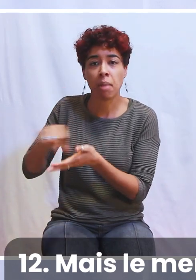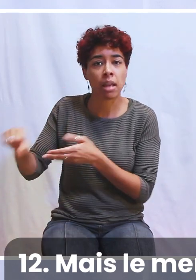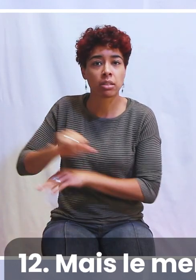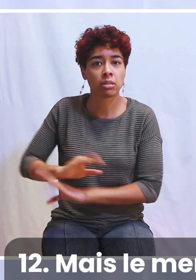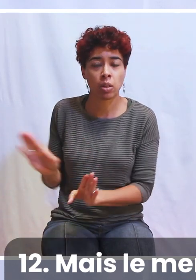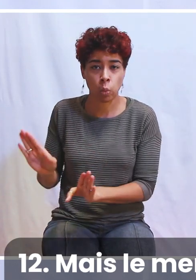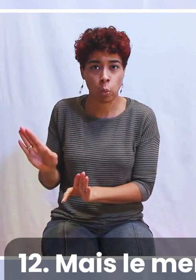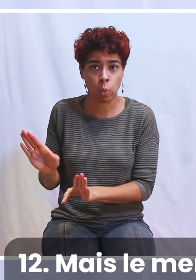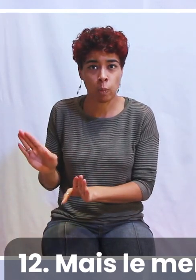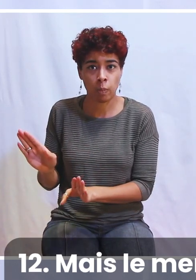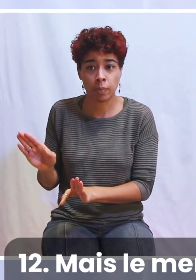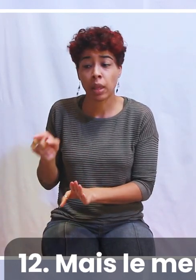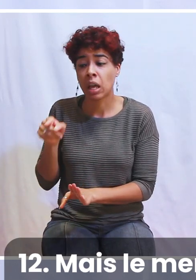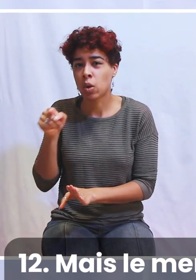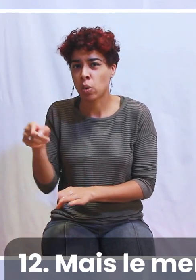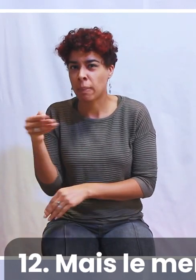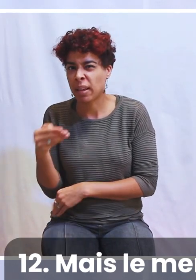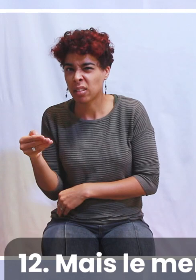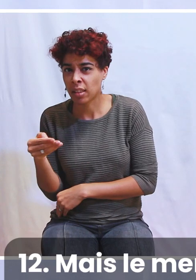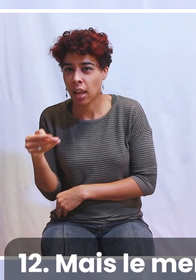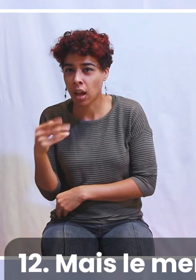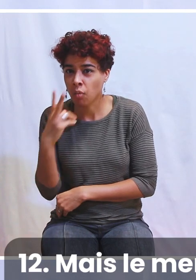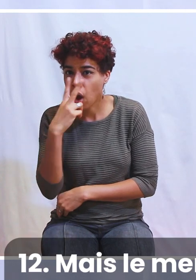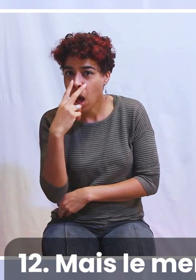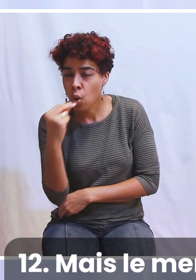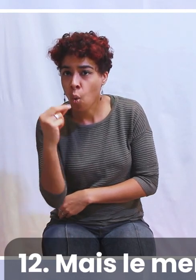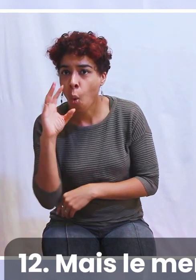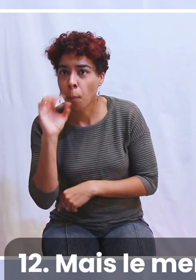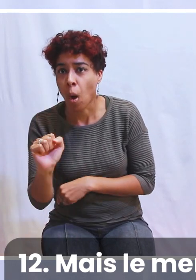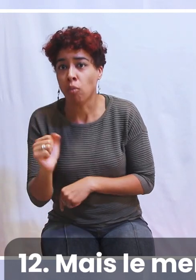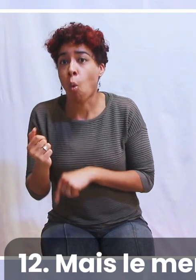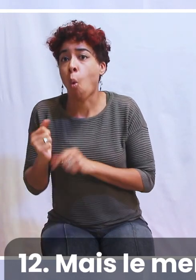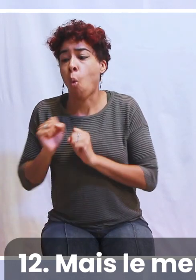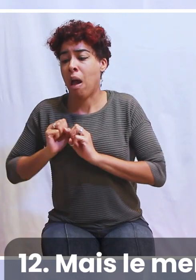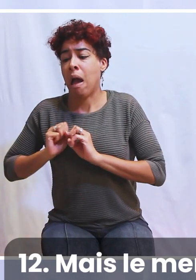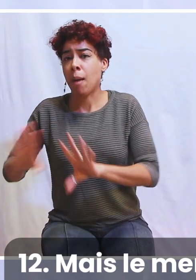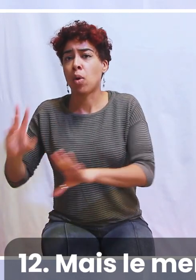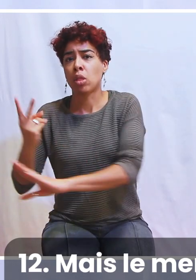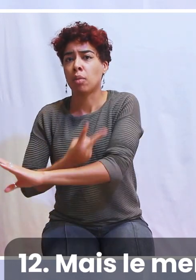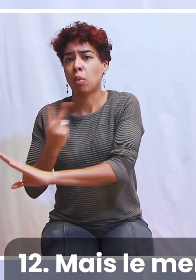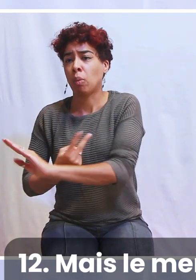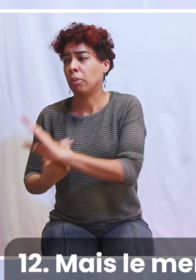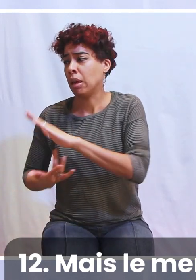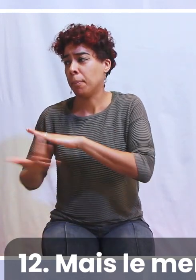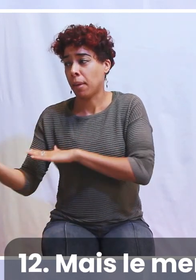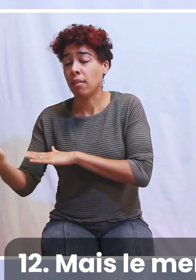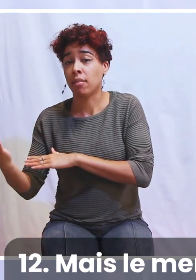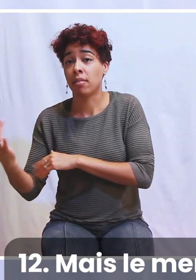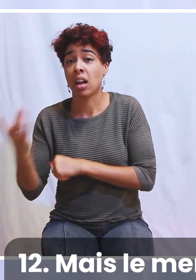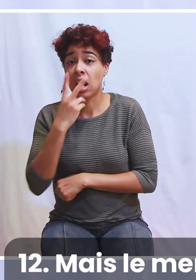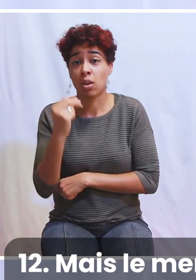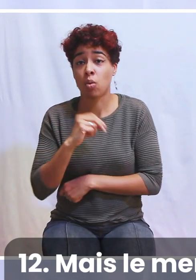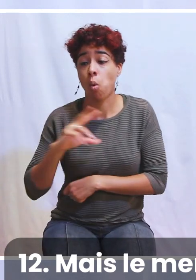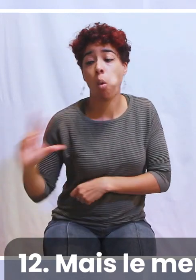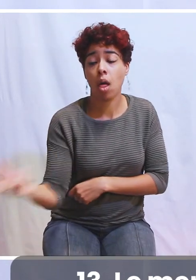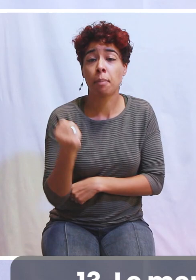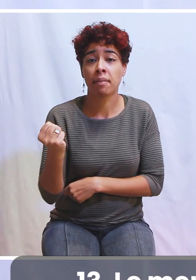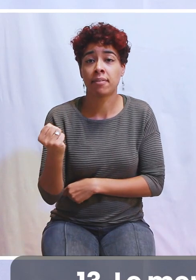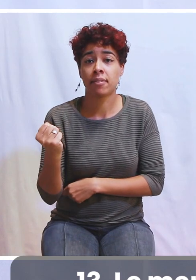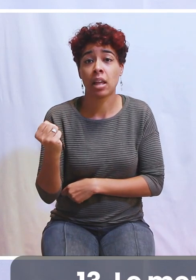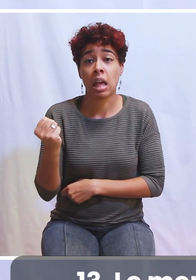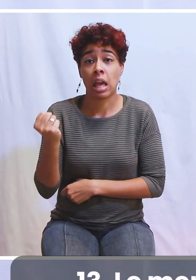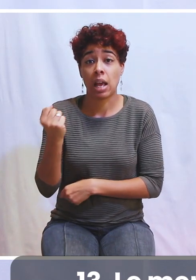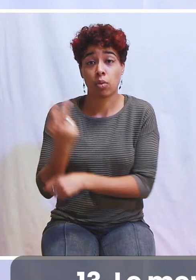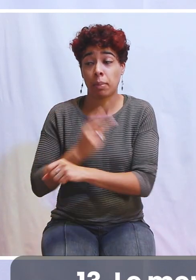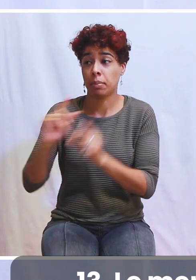n'appartiennent pas les brebis, voit venir le loup, abandonne les brebis et prend la fuite. Et le loup les ravit et les disperse.